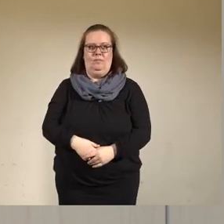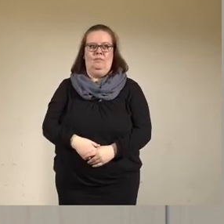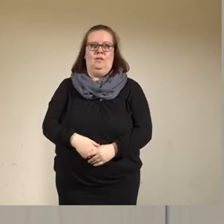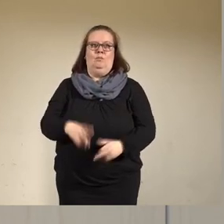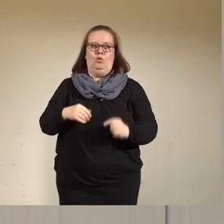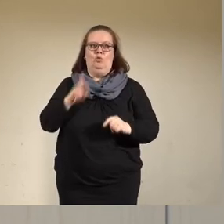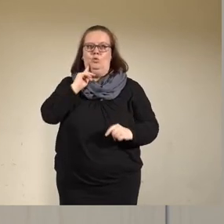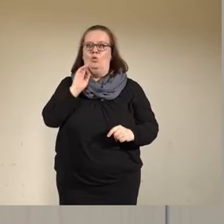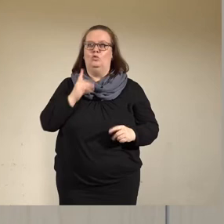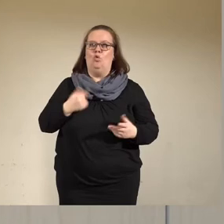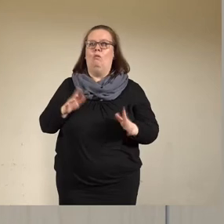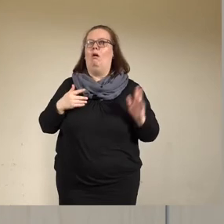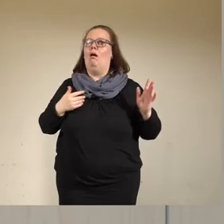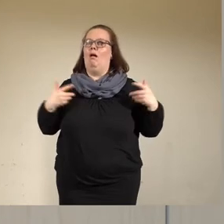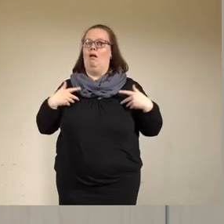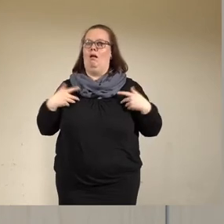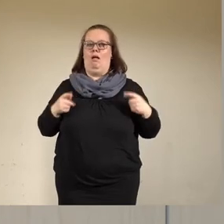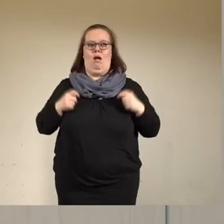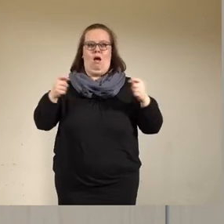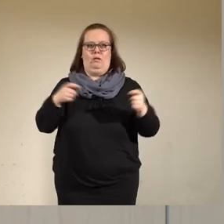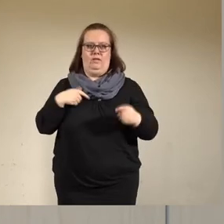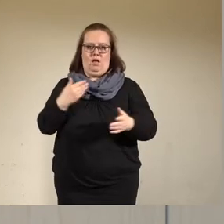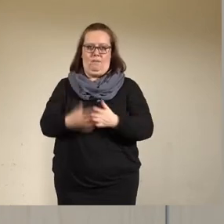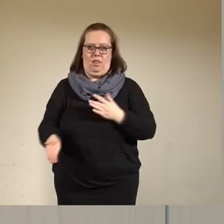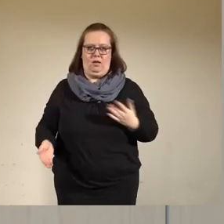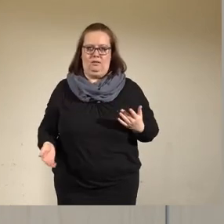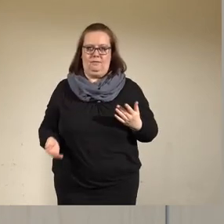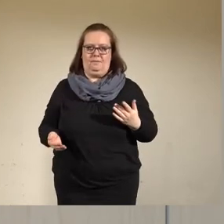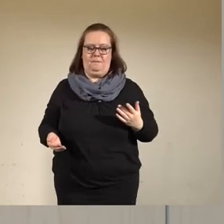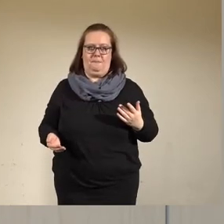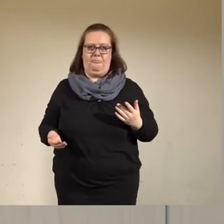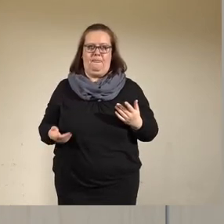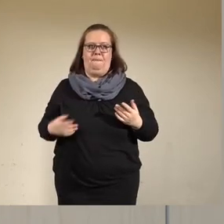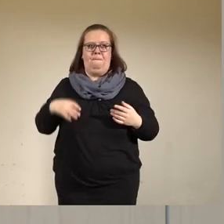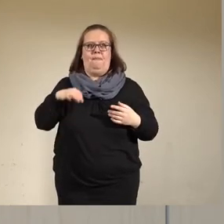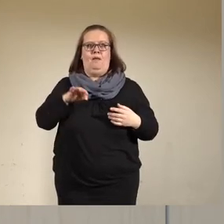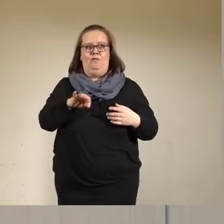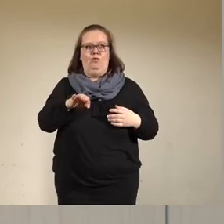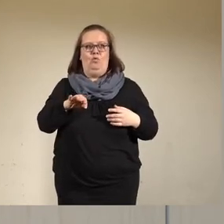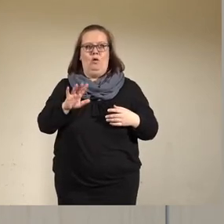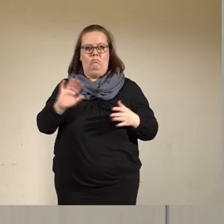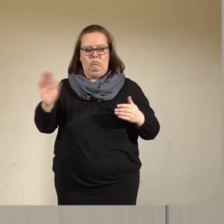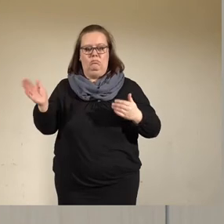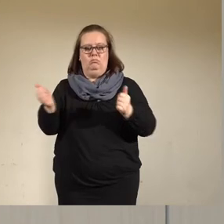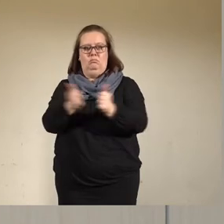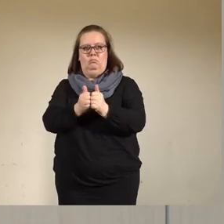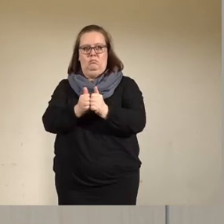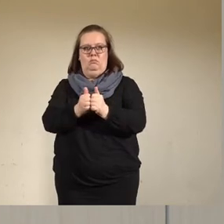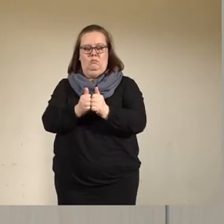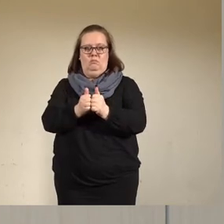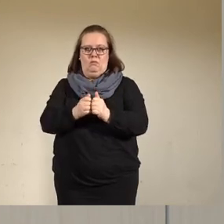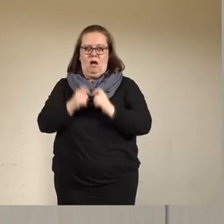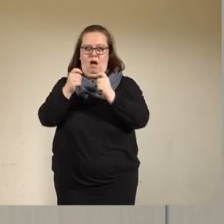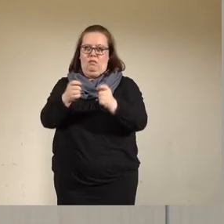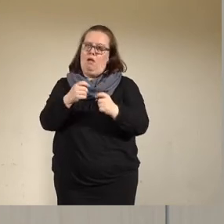ein Schaufensterantrag und so etwas lehnen wir ab. Für den hilfsweisen Antrag haben wir inhaltlich mehr